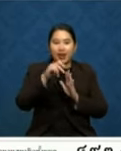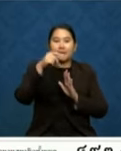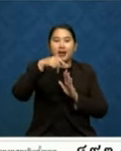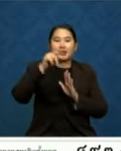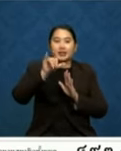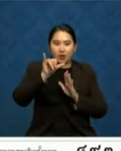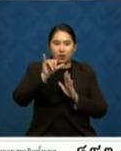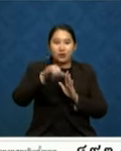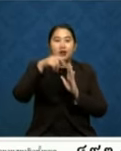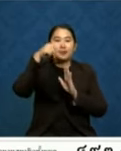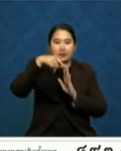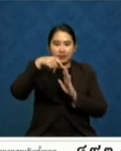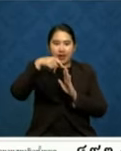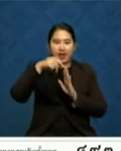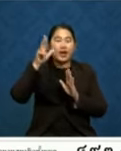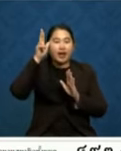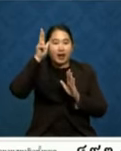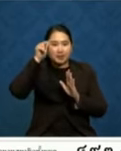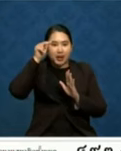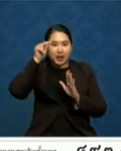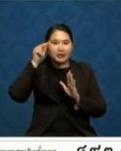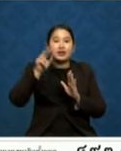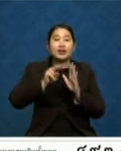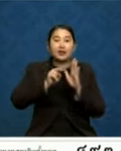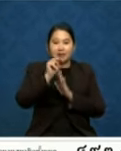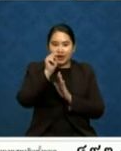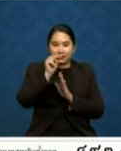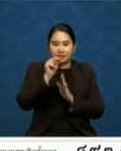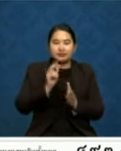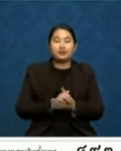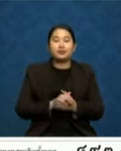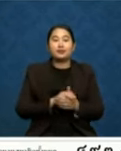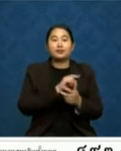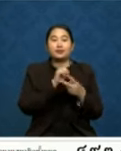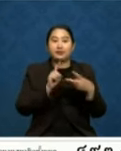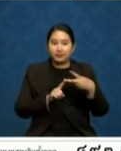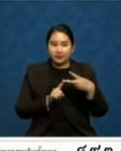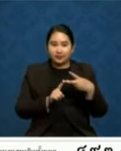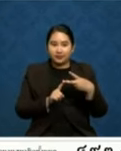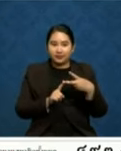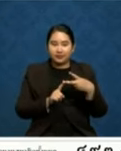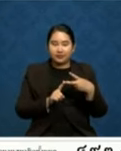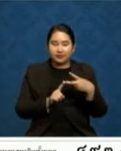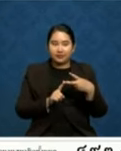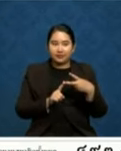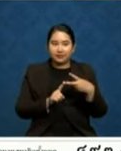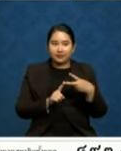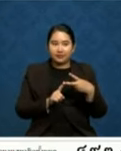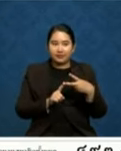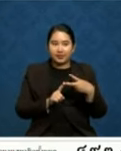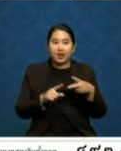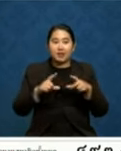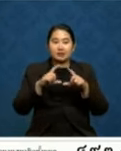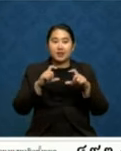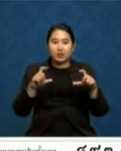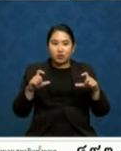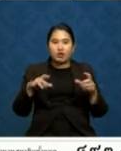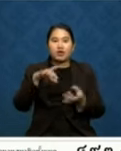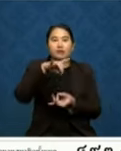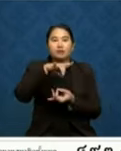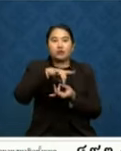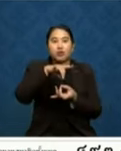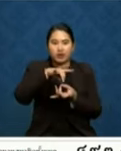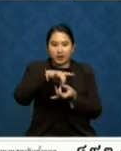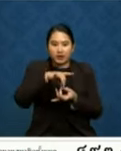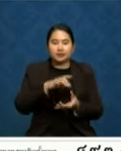าแพร่ลำปางและน่านนะครับยาสูบสายพันธุ์เบอร์เล่ได้แก่จังหวัดเพชรบูรณ์และสุโขทัย